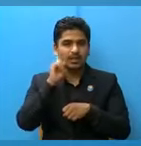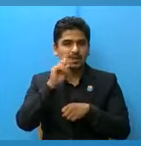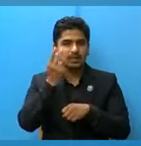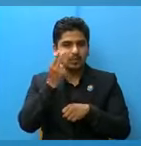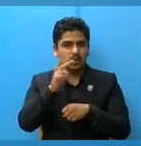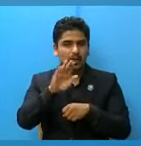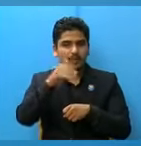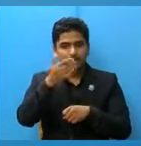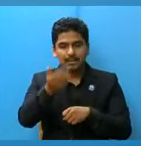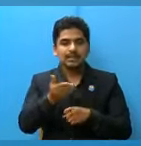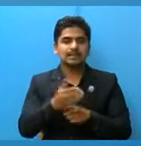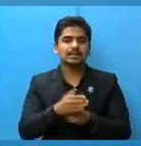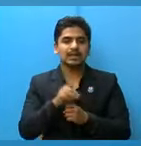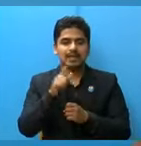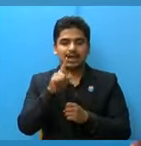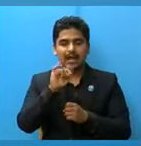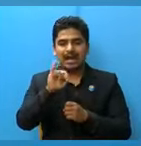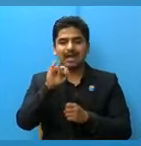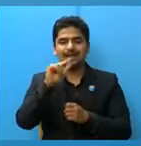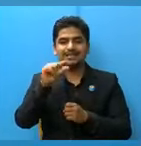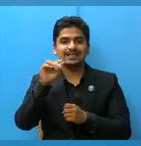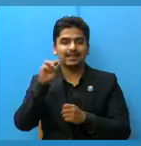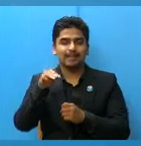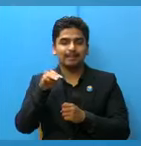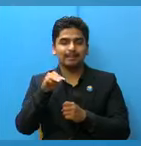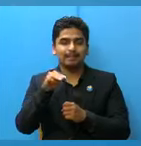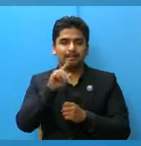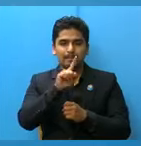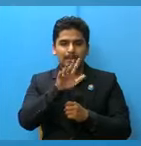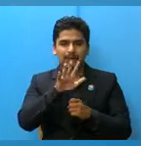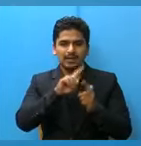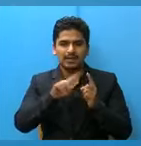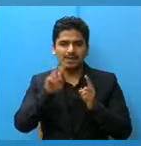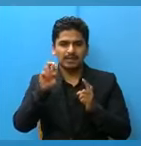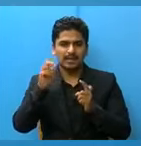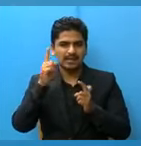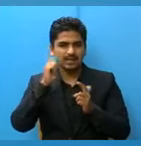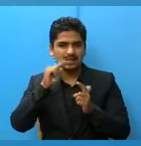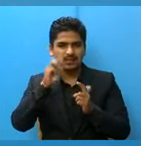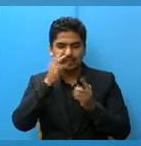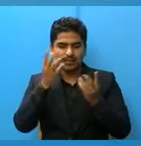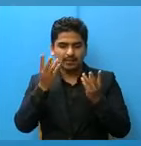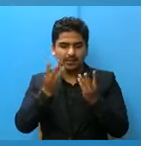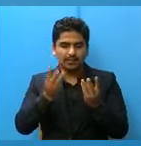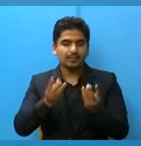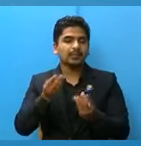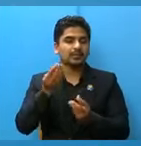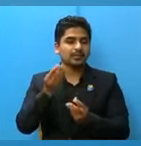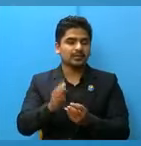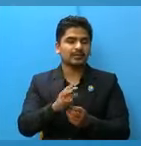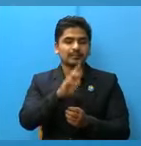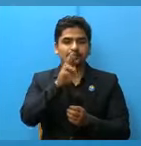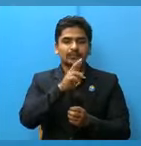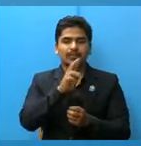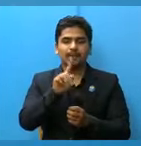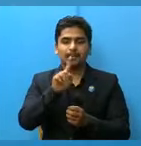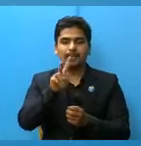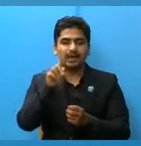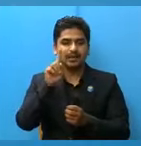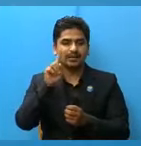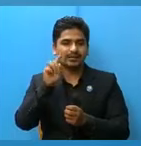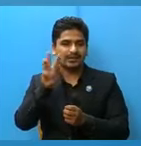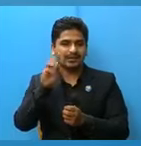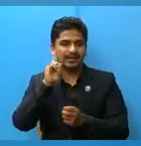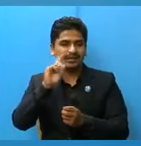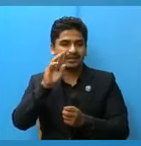पची आईजियम च की बारत त्यरा